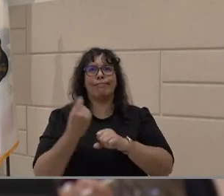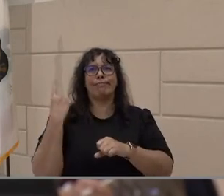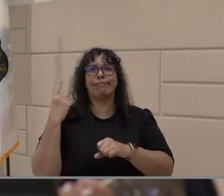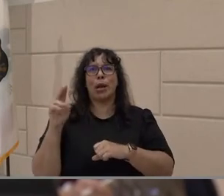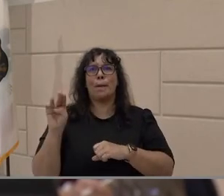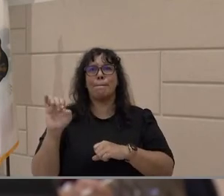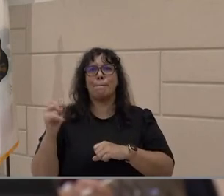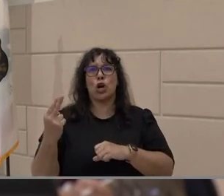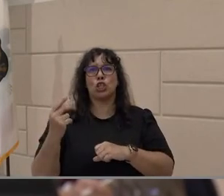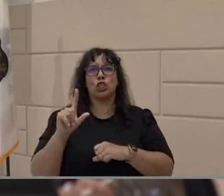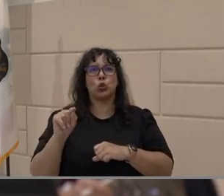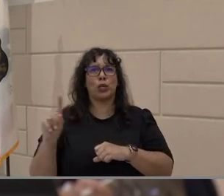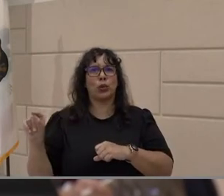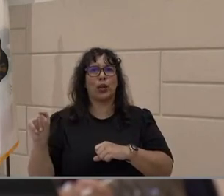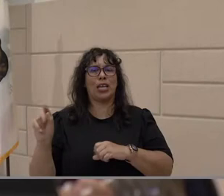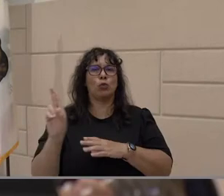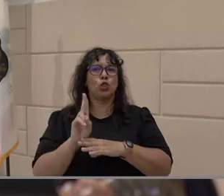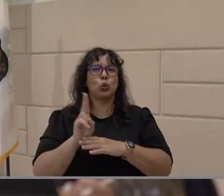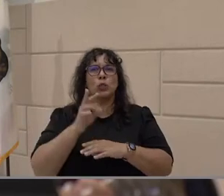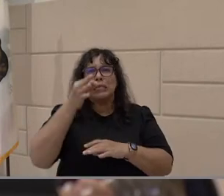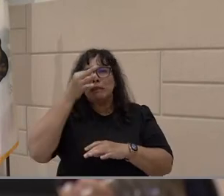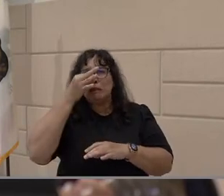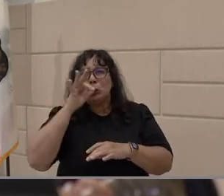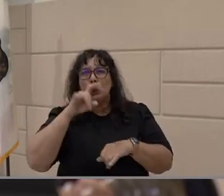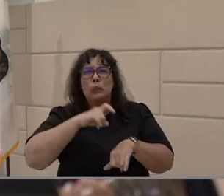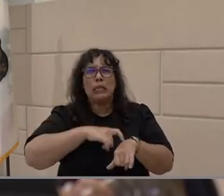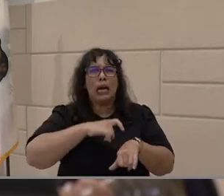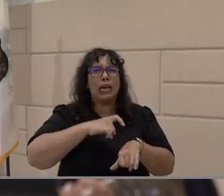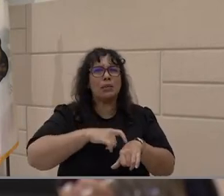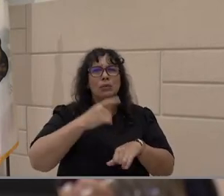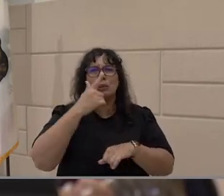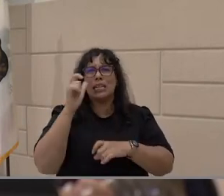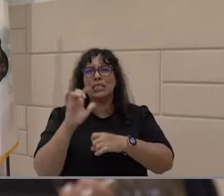ត្រូវដែលយើងគួរតែធ្វើ